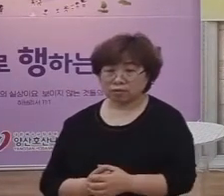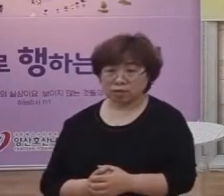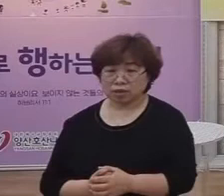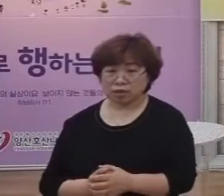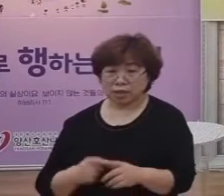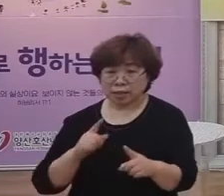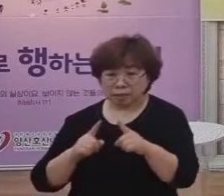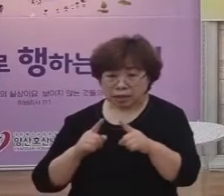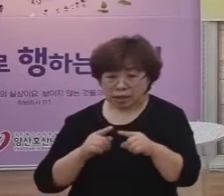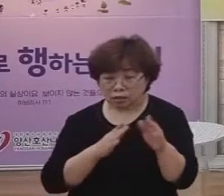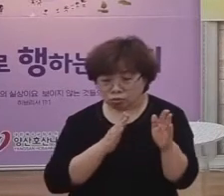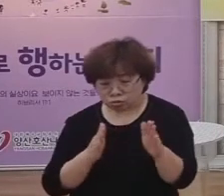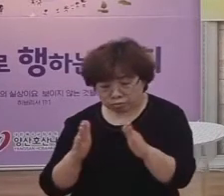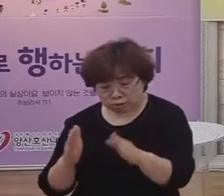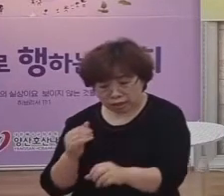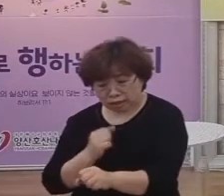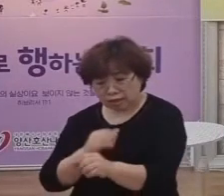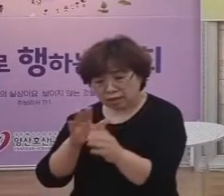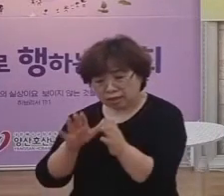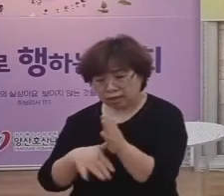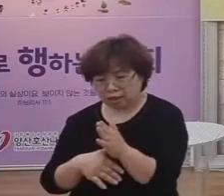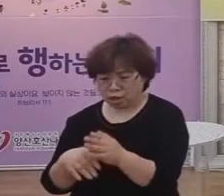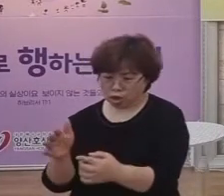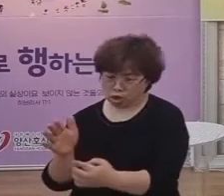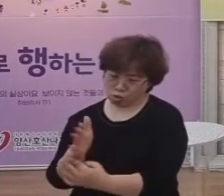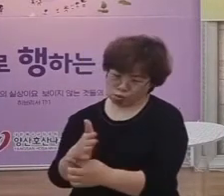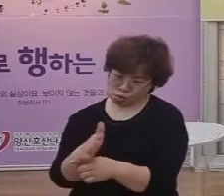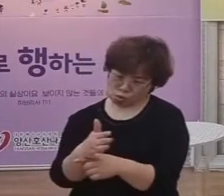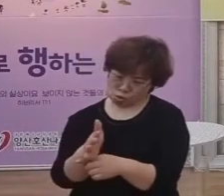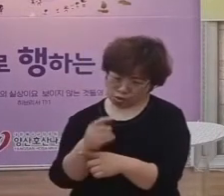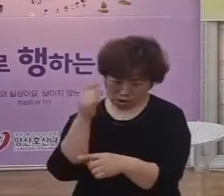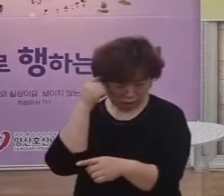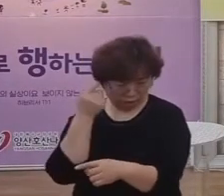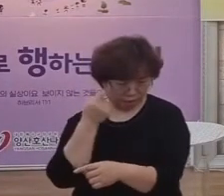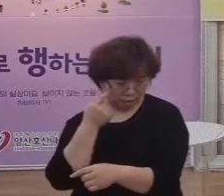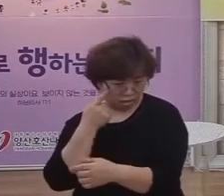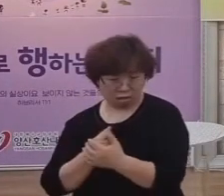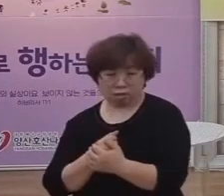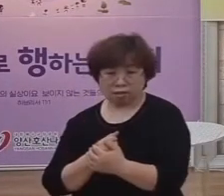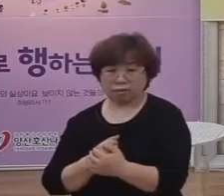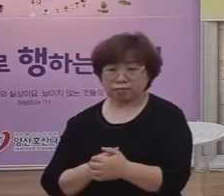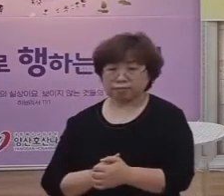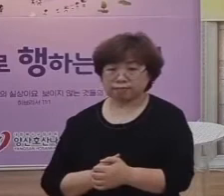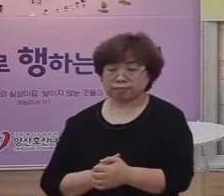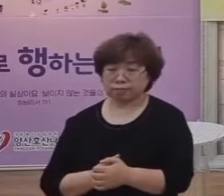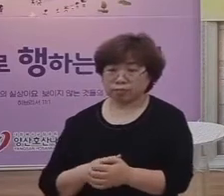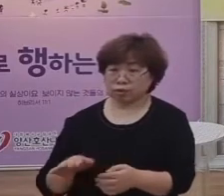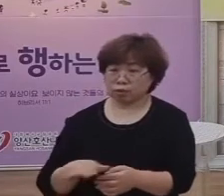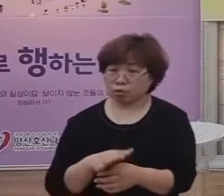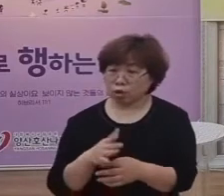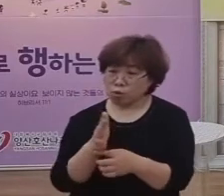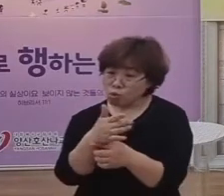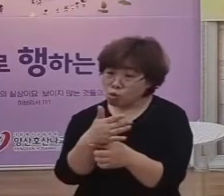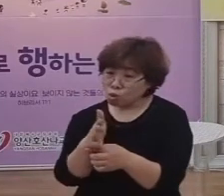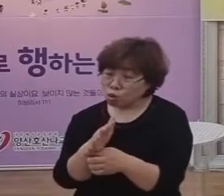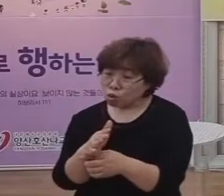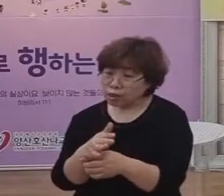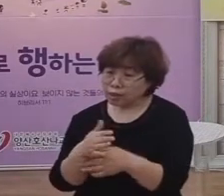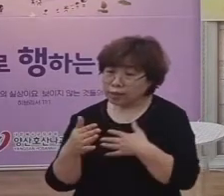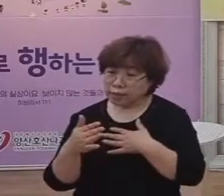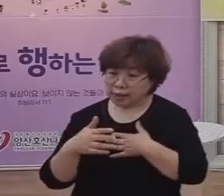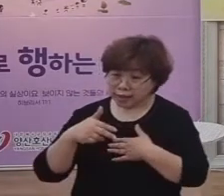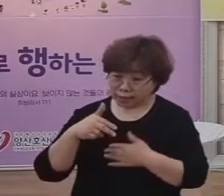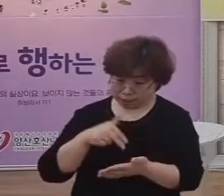말씀을 준비하면서 물고기를 한번 생각해봐요. 물고기. 여러분, 우리가 물고기라고 가정해 봅시다.